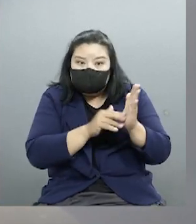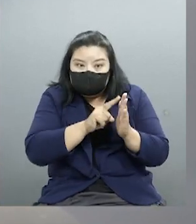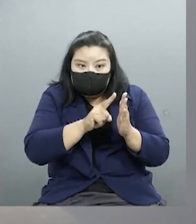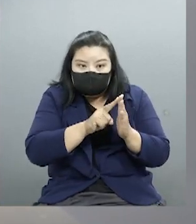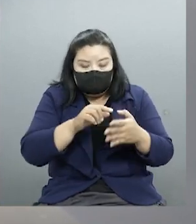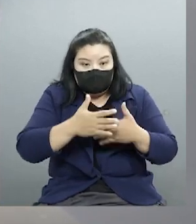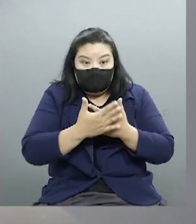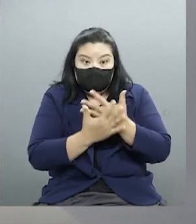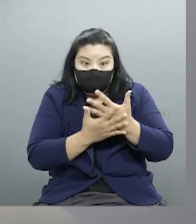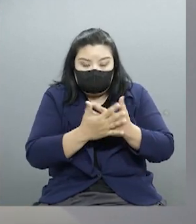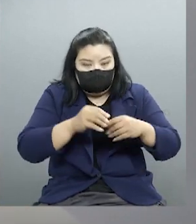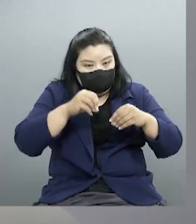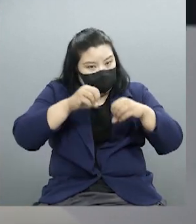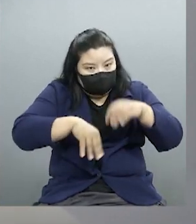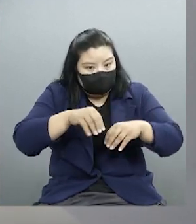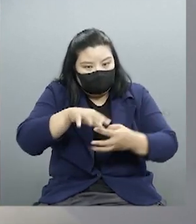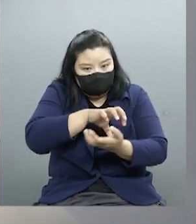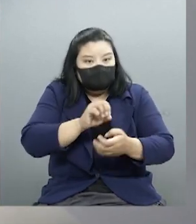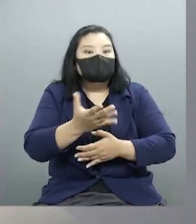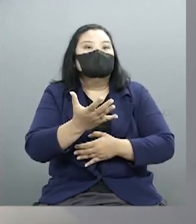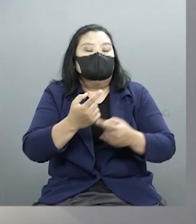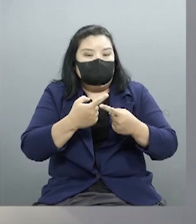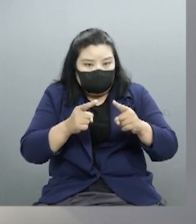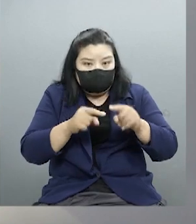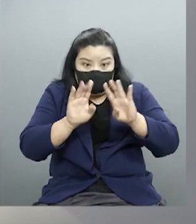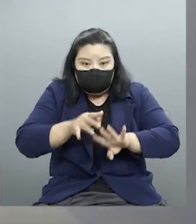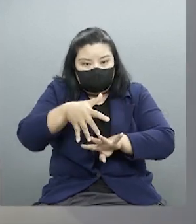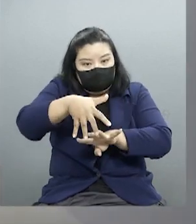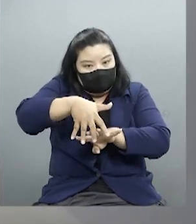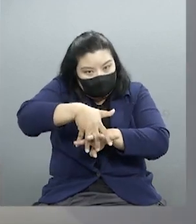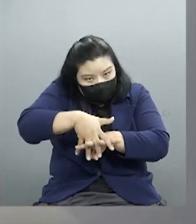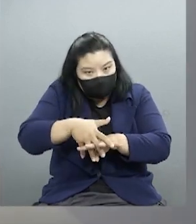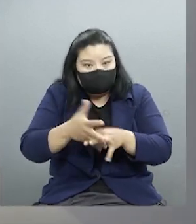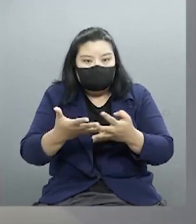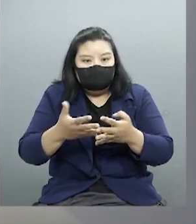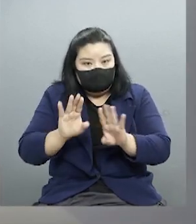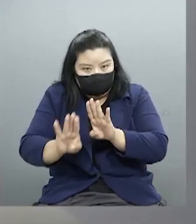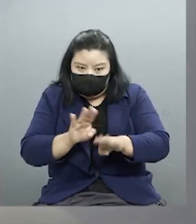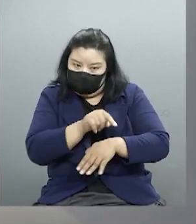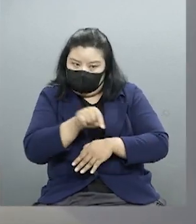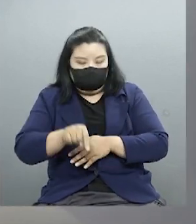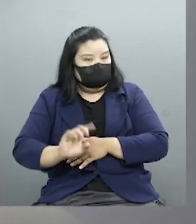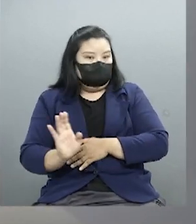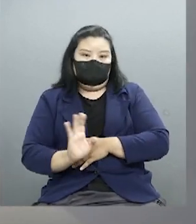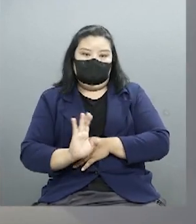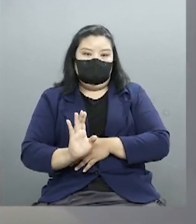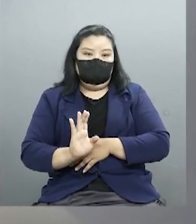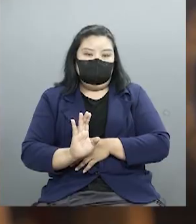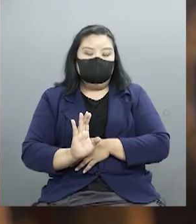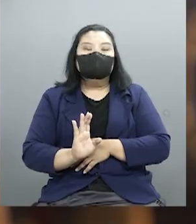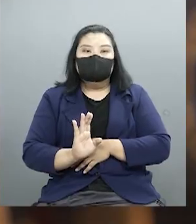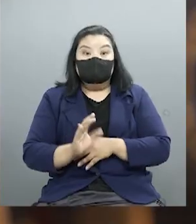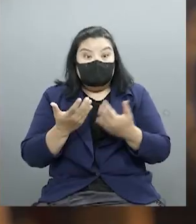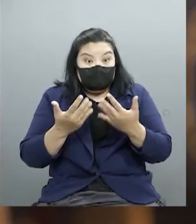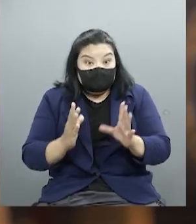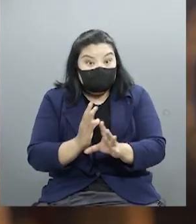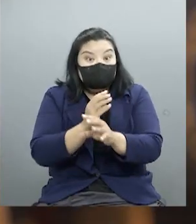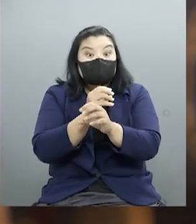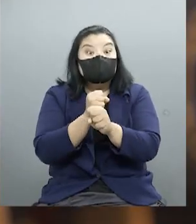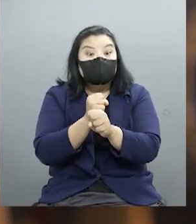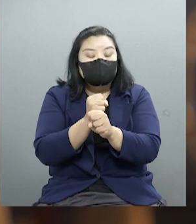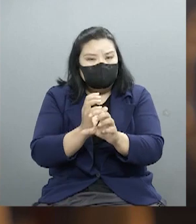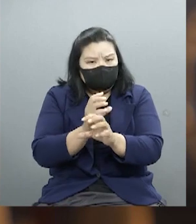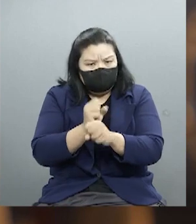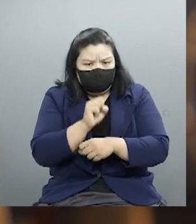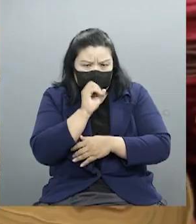ก็จะไม่ตกดังนั้นน่ะโครงสร้างของผ้าและตัวชิ้นของเส้นใยแต่ละชนิดการจะมาเปรียบเทียบกันไม่ได้ผลจากในรายการเนี่ย